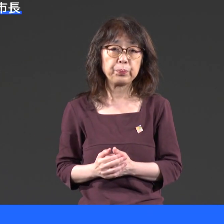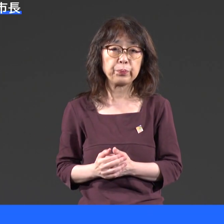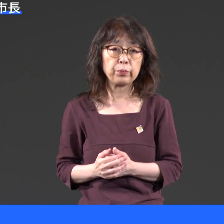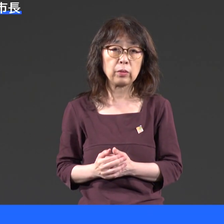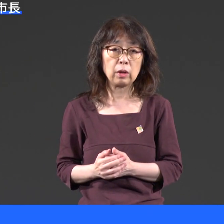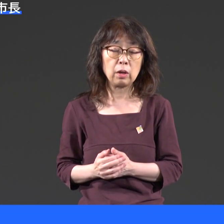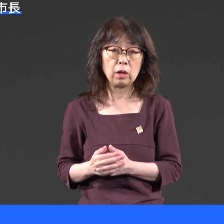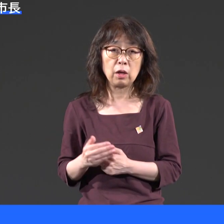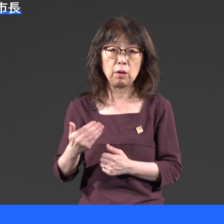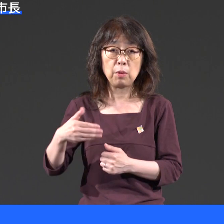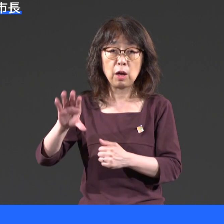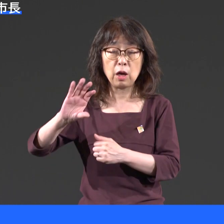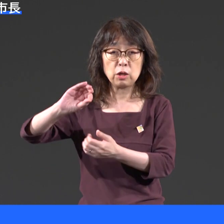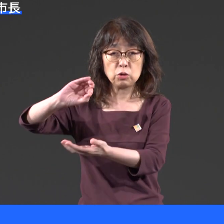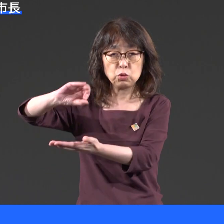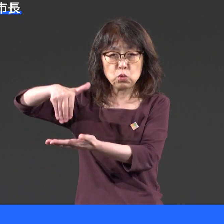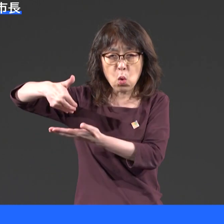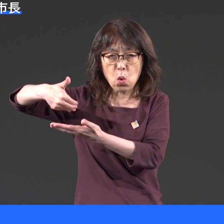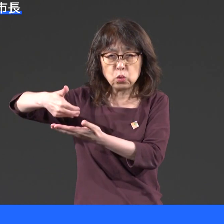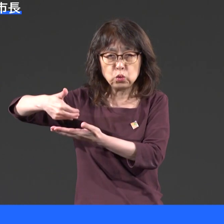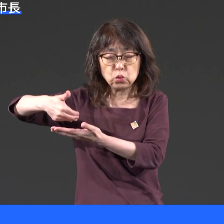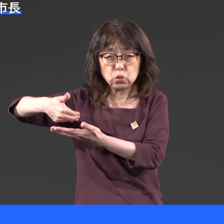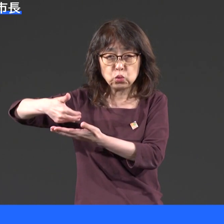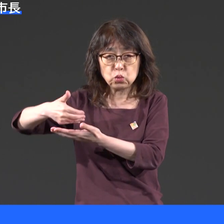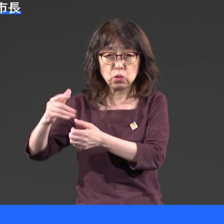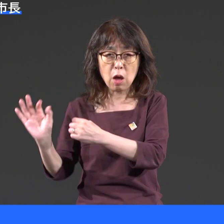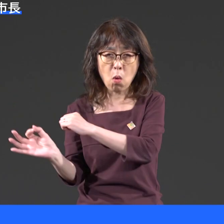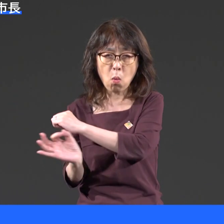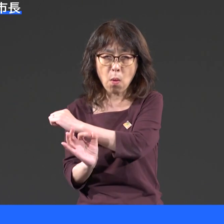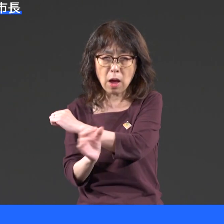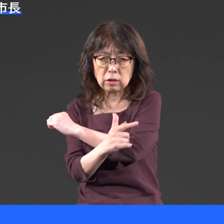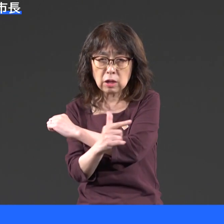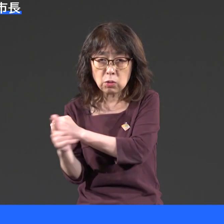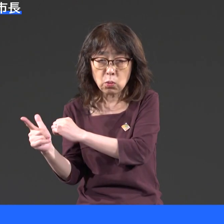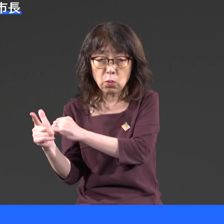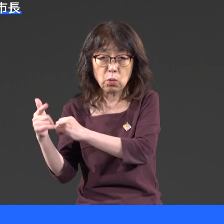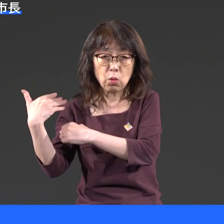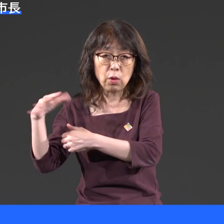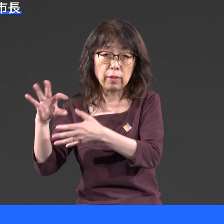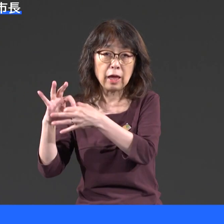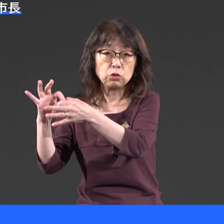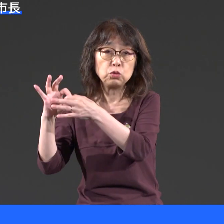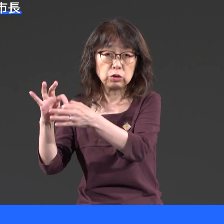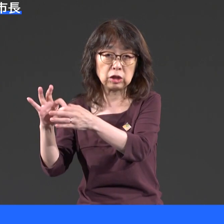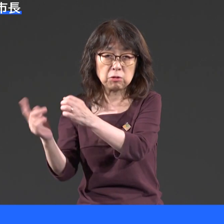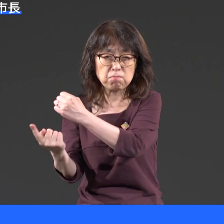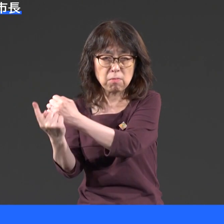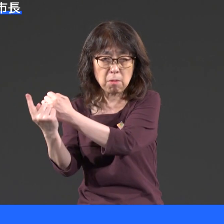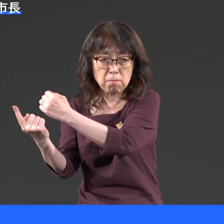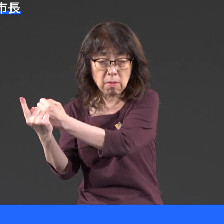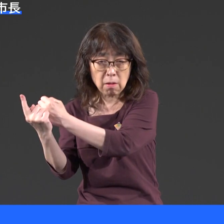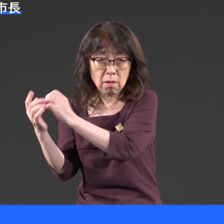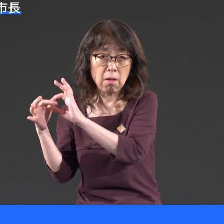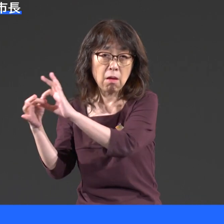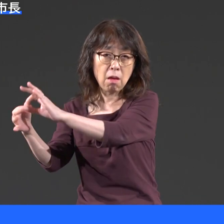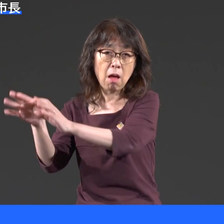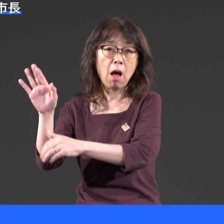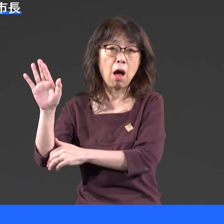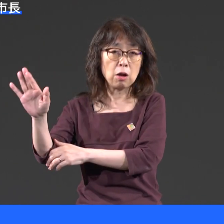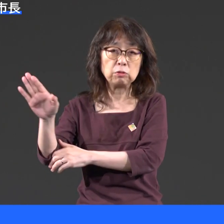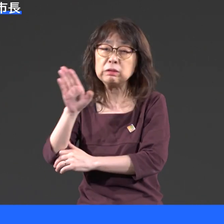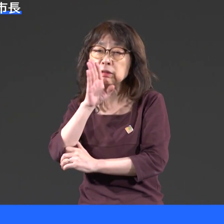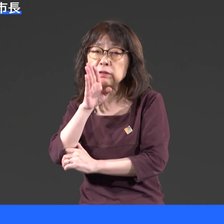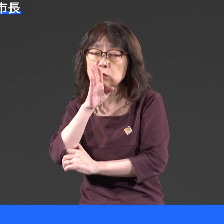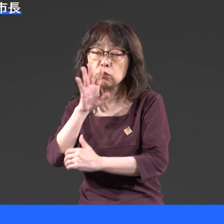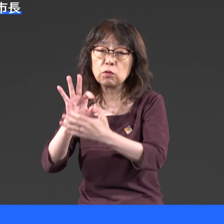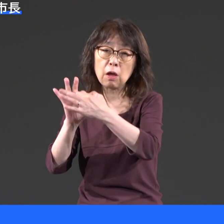贈収賄についてはすでに司法手続きがなされておりますので、そこで事実関係というものはある程度一定程度出て